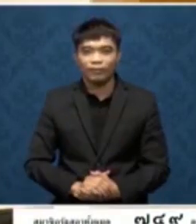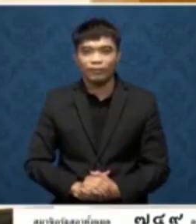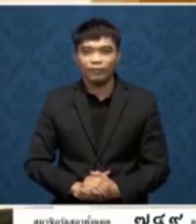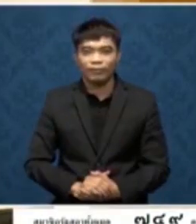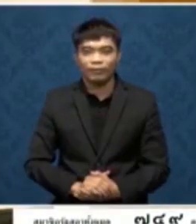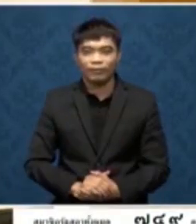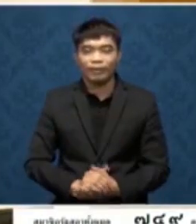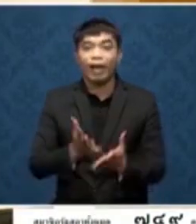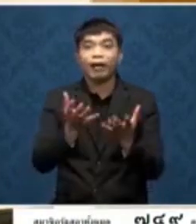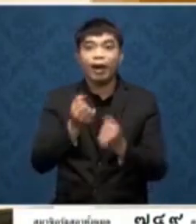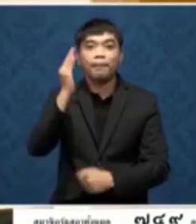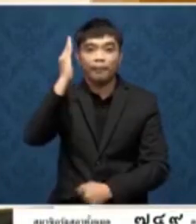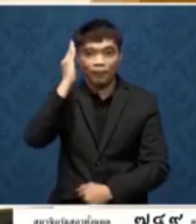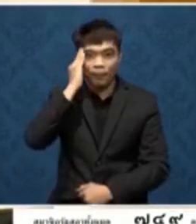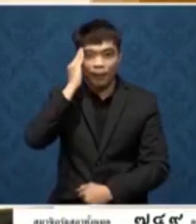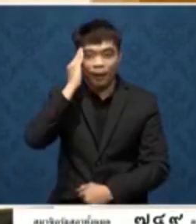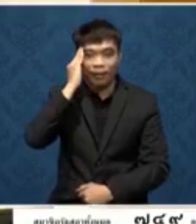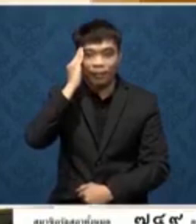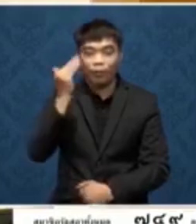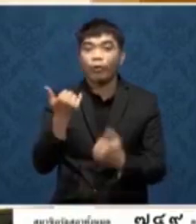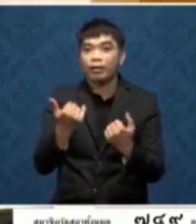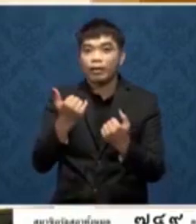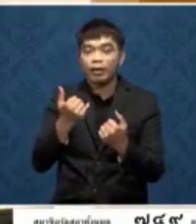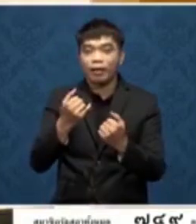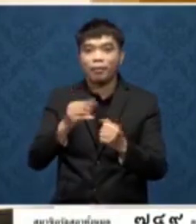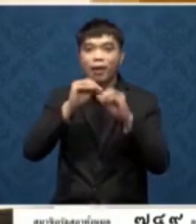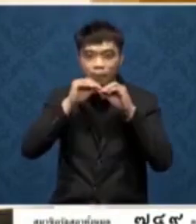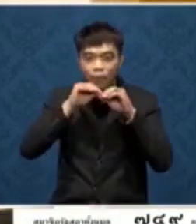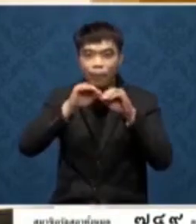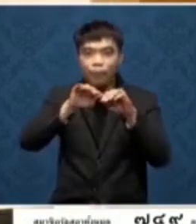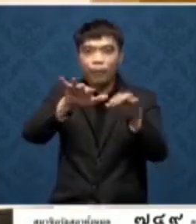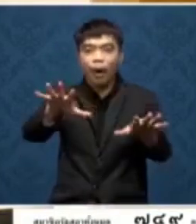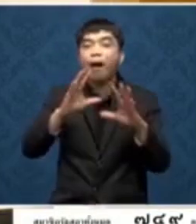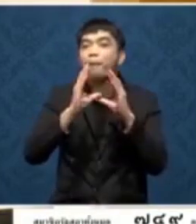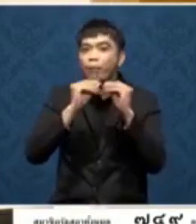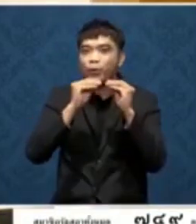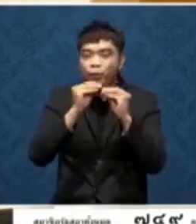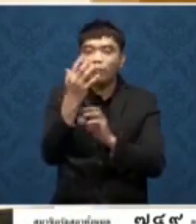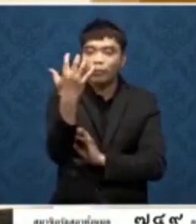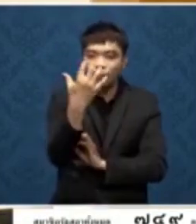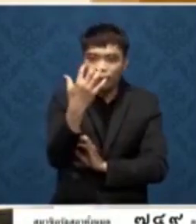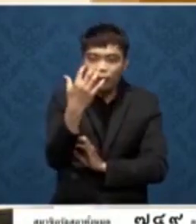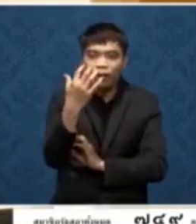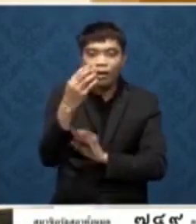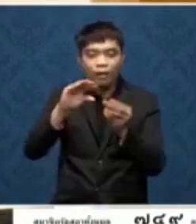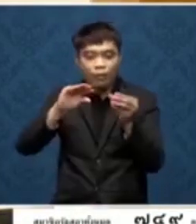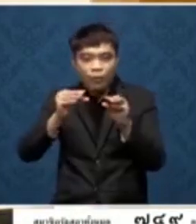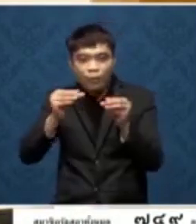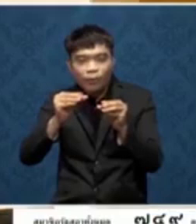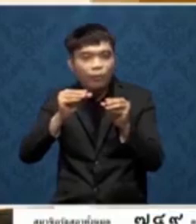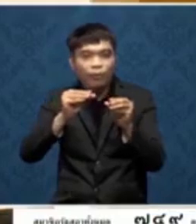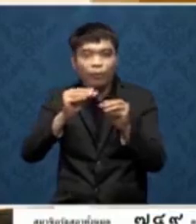รับทราบเรื่องจะมีการถ่ายทอดสดการประชุมทางวิทยุกระจายเสียงและวิทยุโท